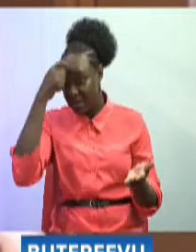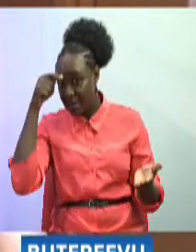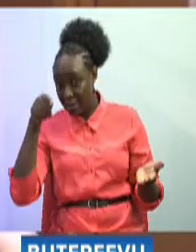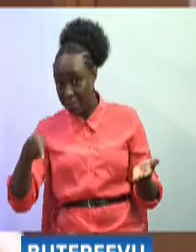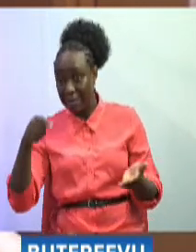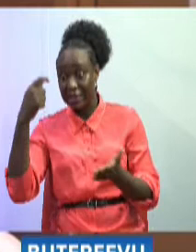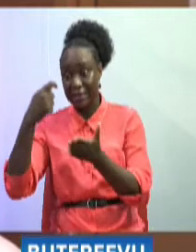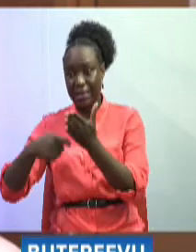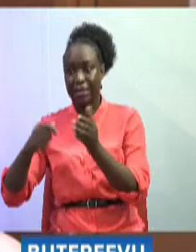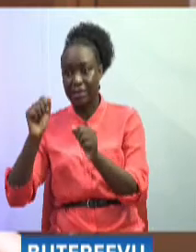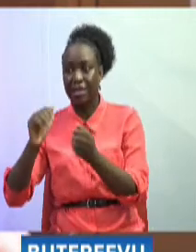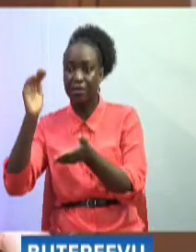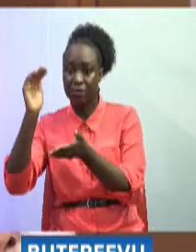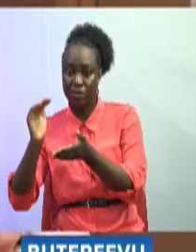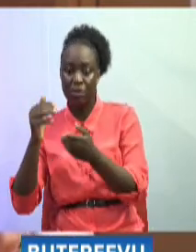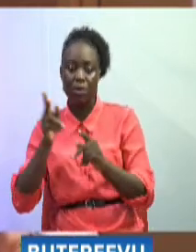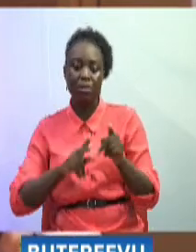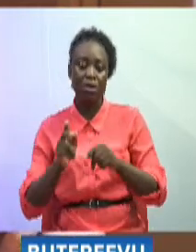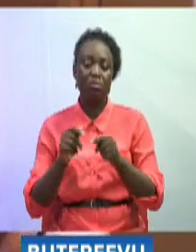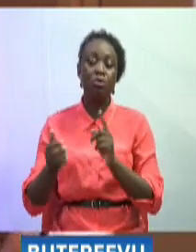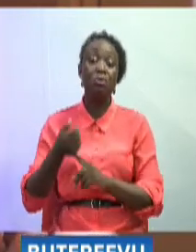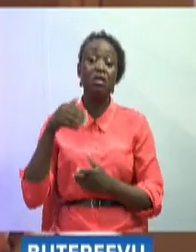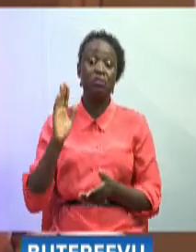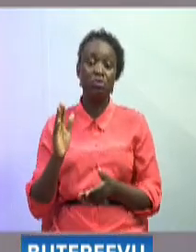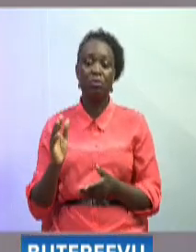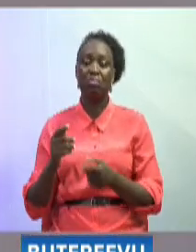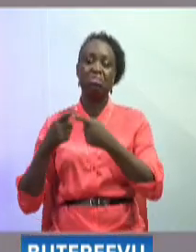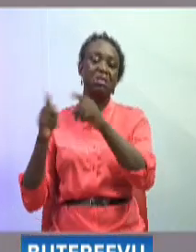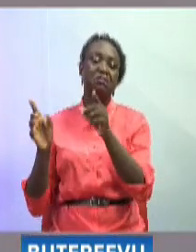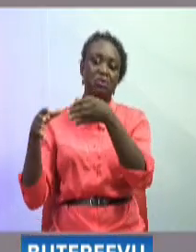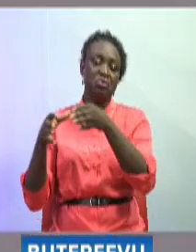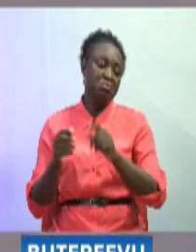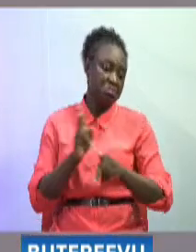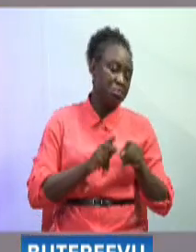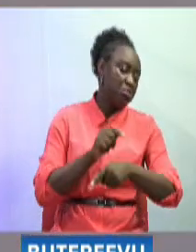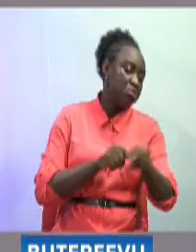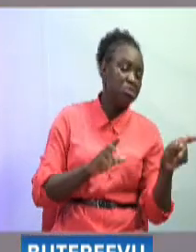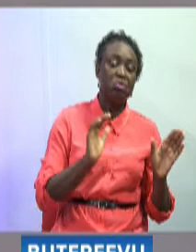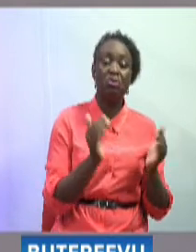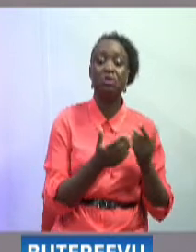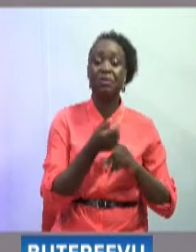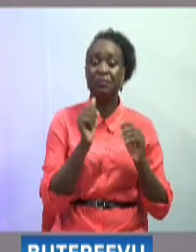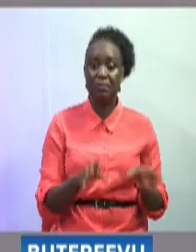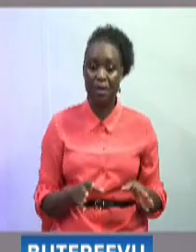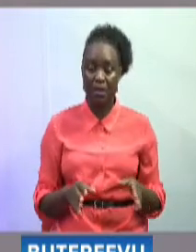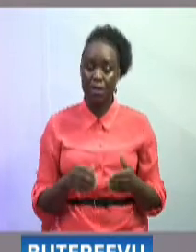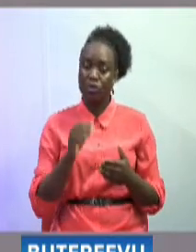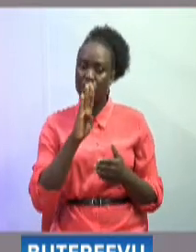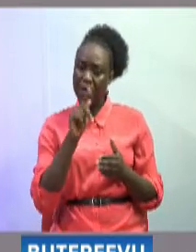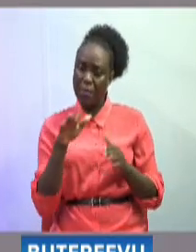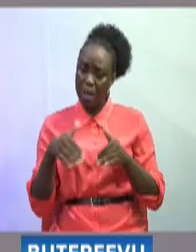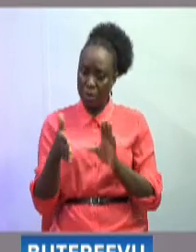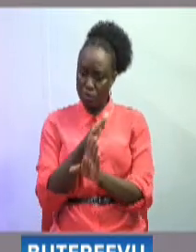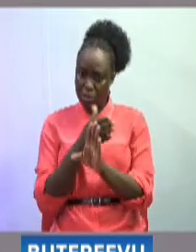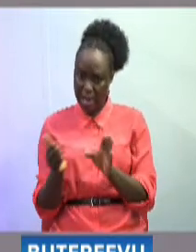ekendeeza omusolo naye ate ng'omuntu afunamu abeera mulala. Okusinziira ku tteeka epya erigendereddwamu okulungamya ensoloza y'omusolo